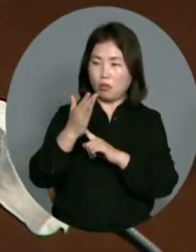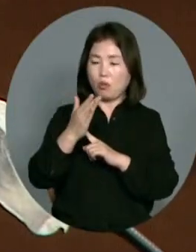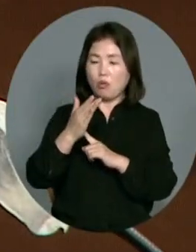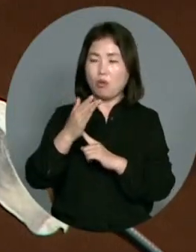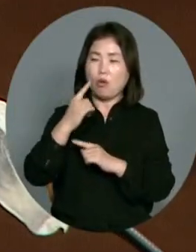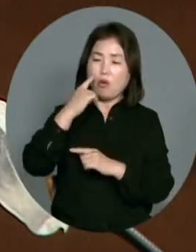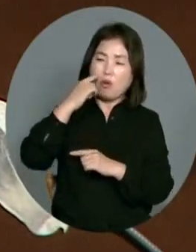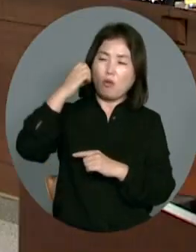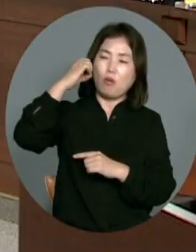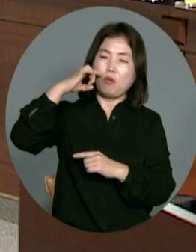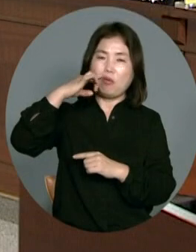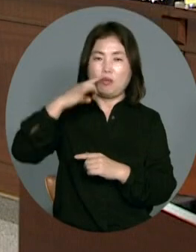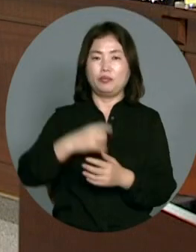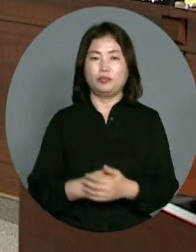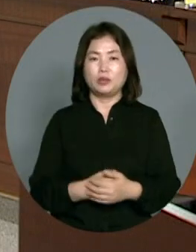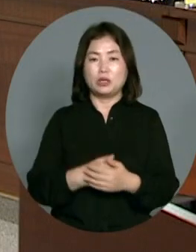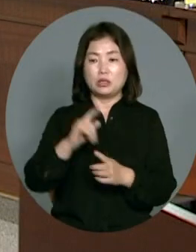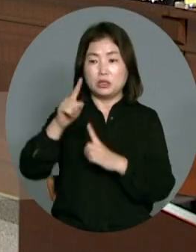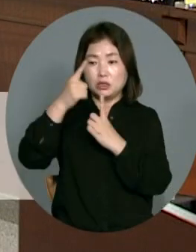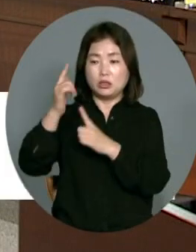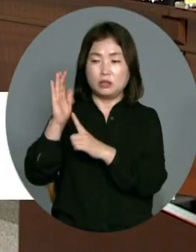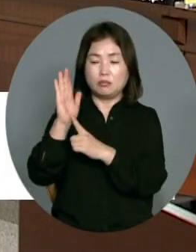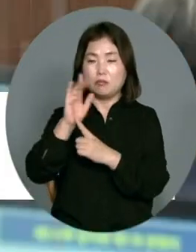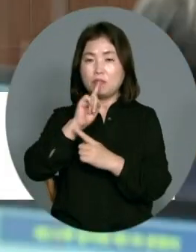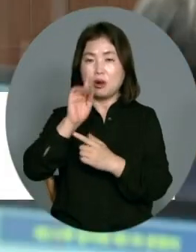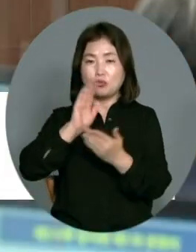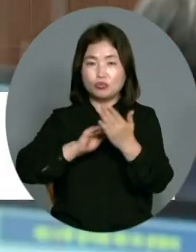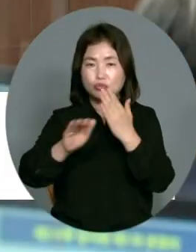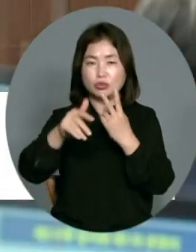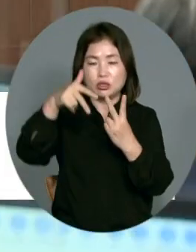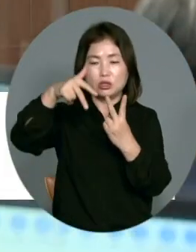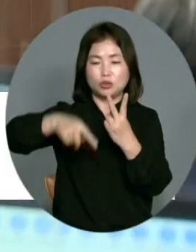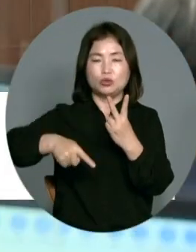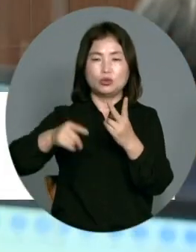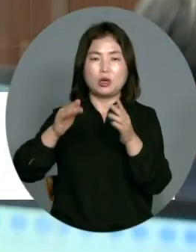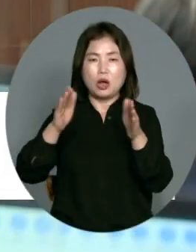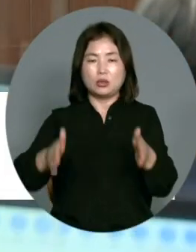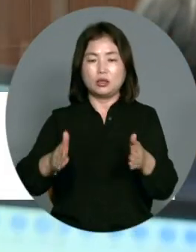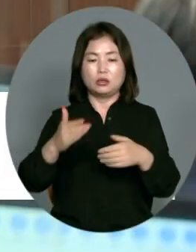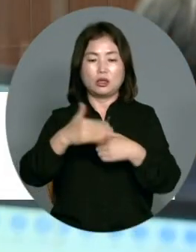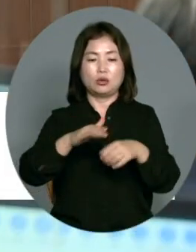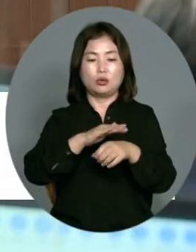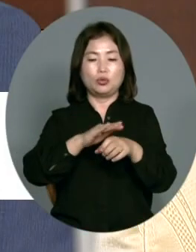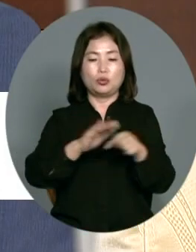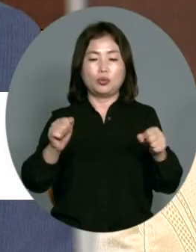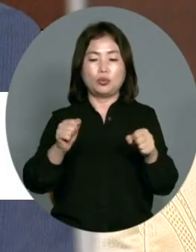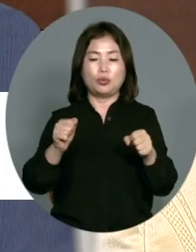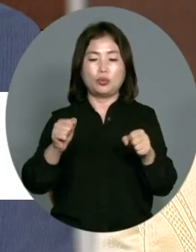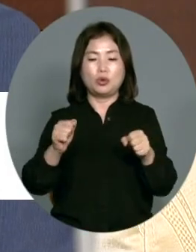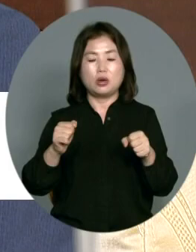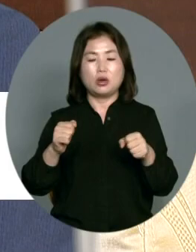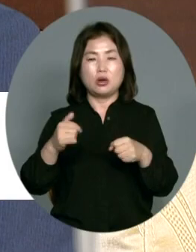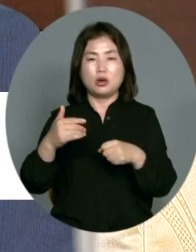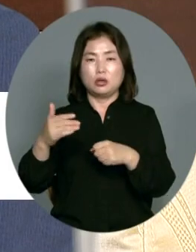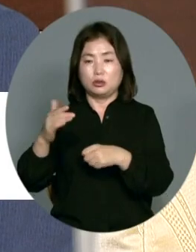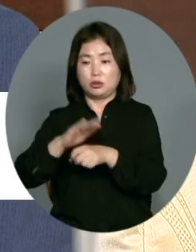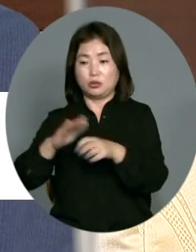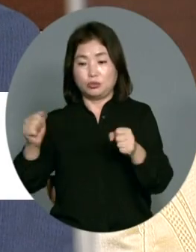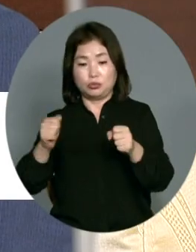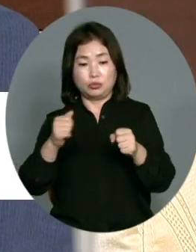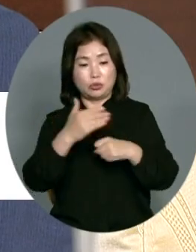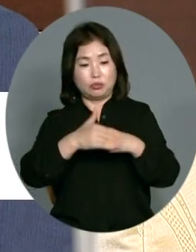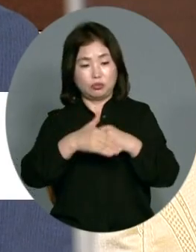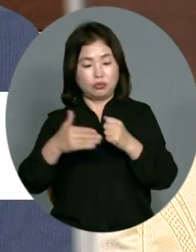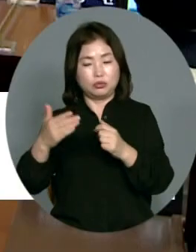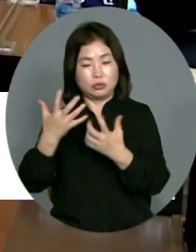커졌습니다 그런데 이 지사 의 발언 2주만에 경상북도가 대구시에 경북 자체 연구원 설립 의사를 전달하며